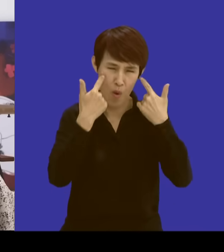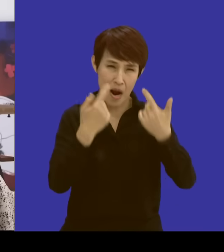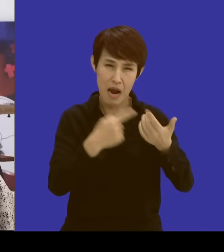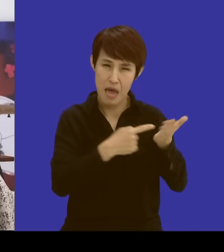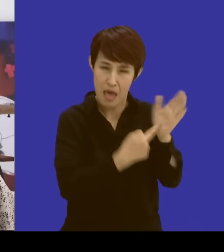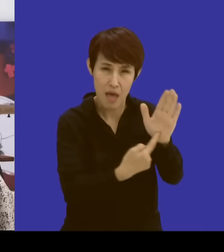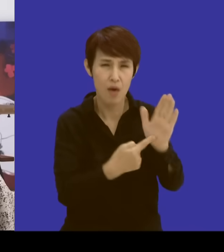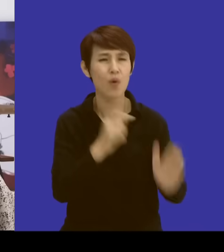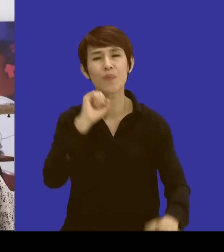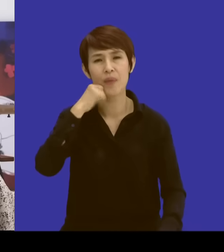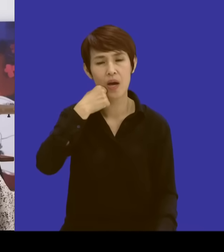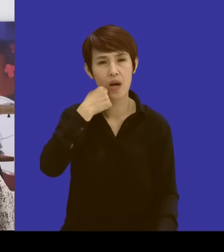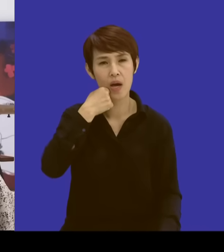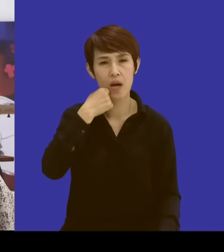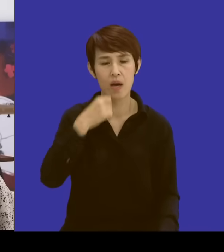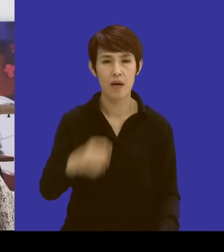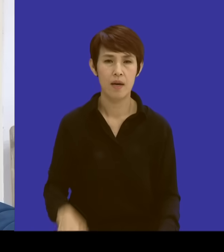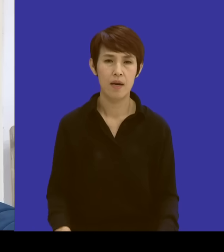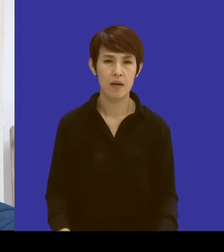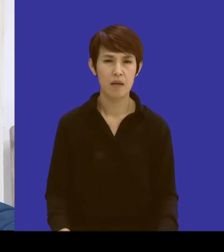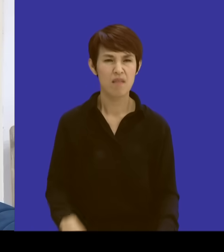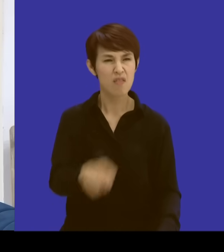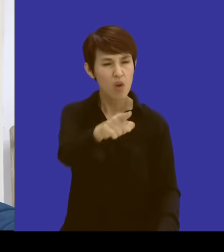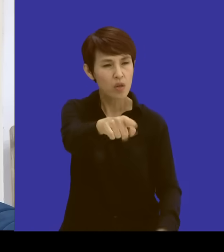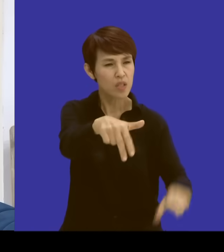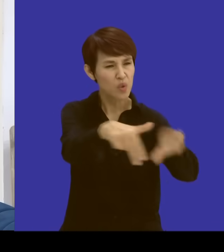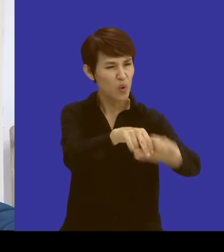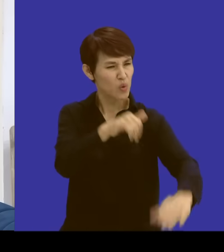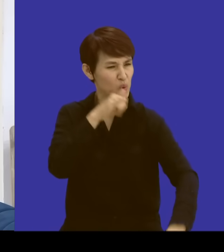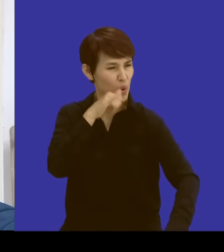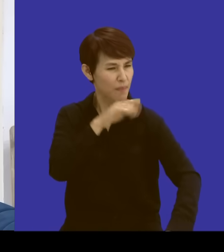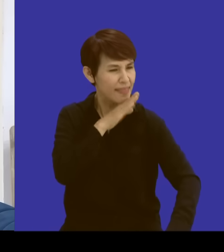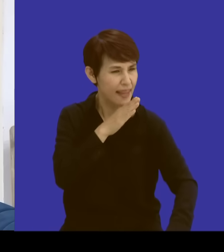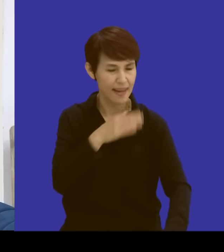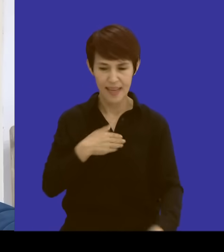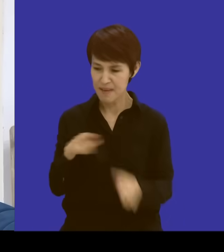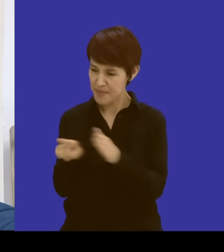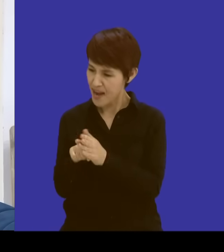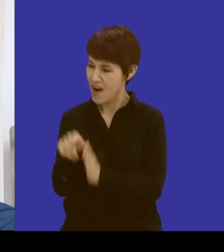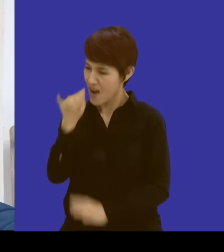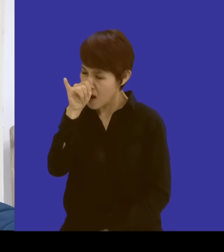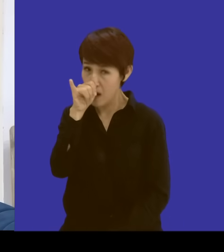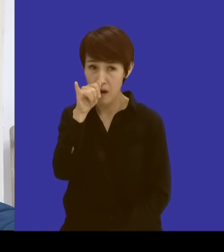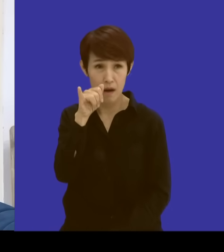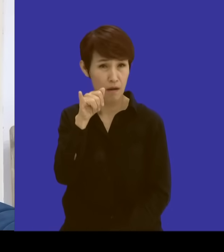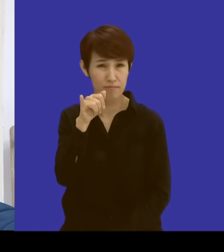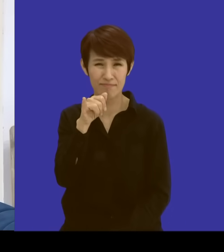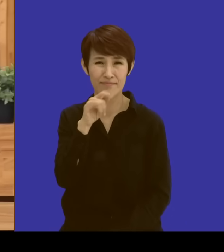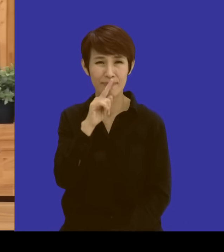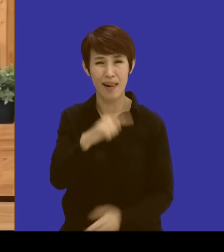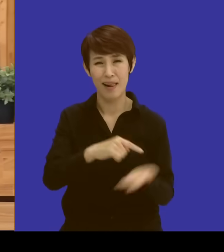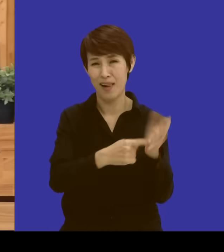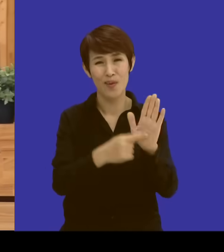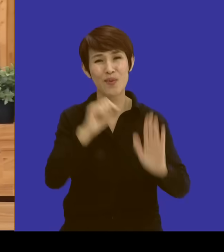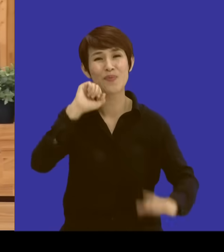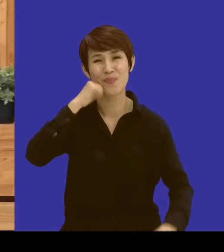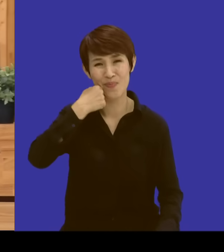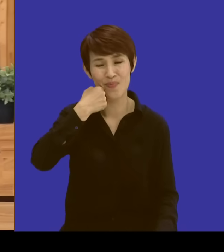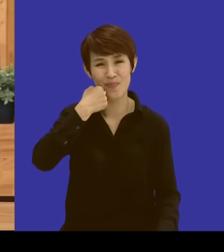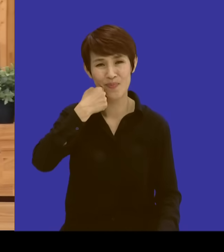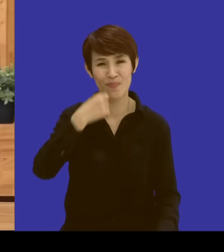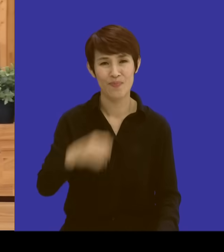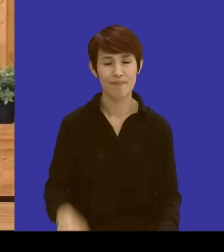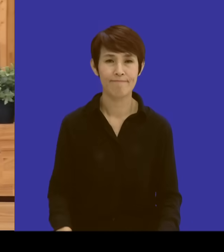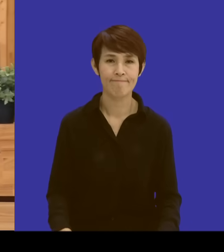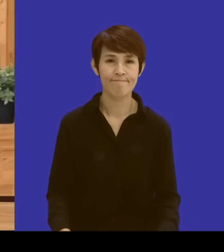뭐 진단하는 것도 있는데 그렇다고 해서 너는 지금 종교 중독이고 나는 신앙적인 열심이야 이렇게 말할 수는 없는 것 그렇죠, 같아요. 그렇죠. 선이